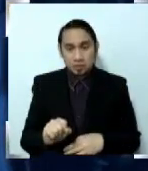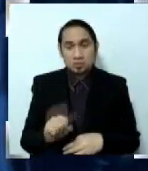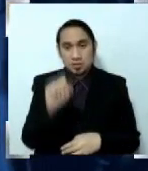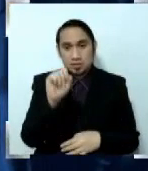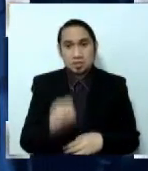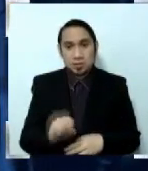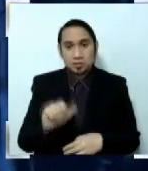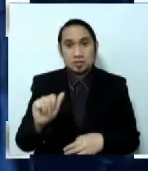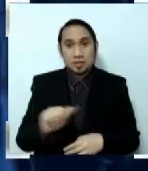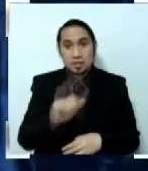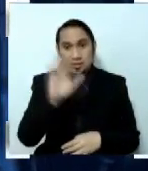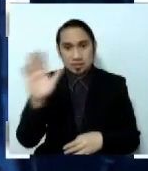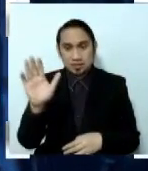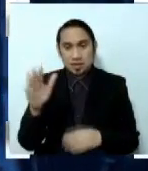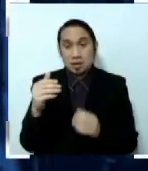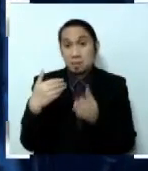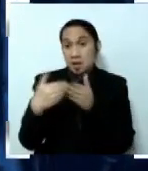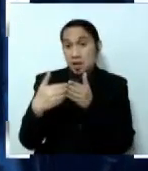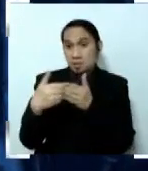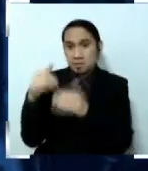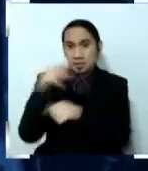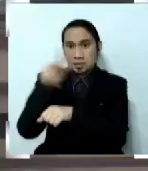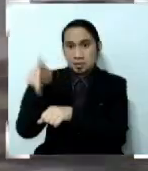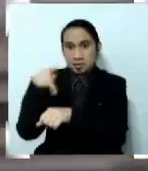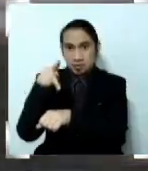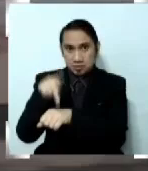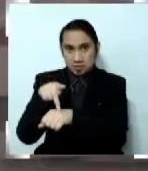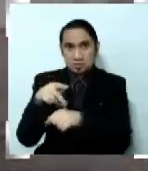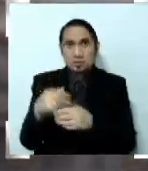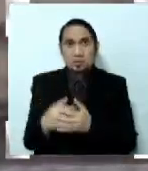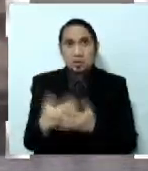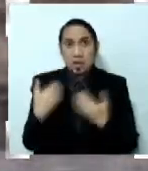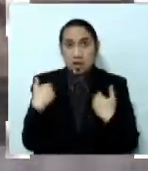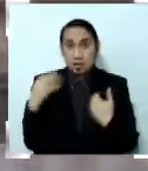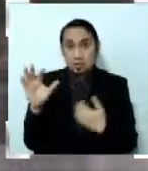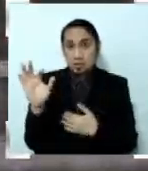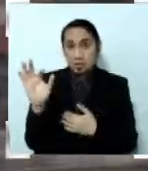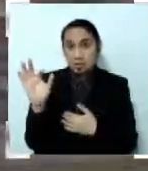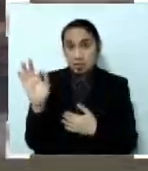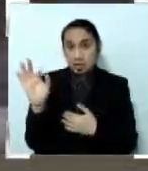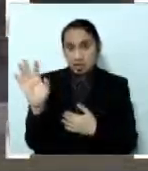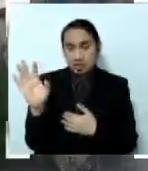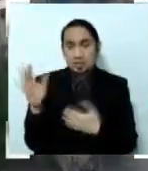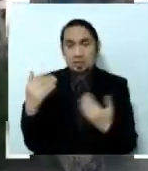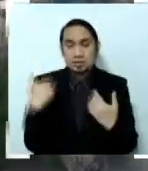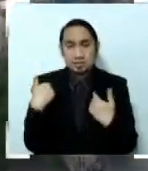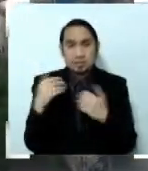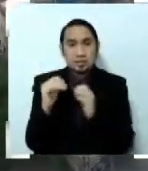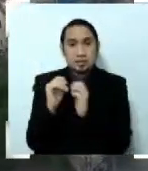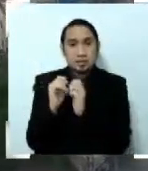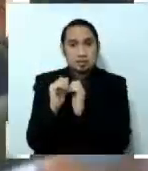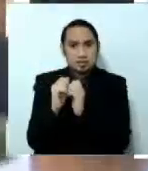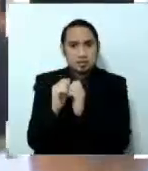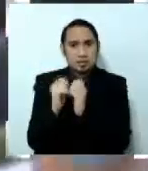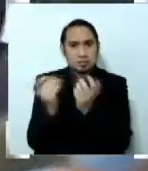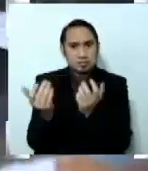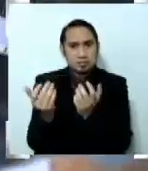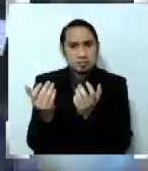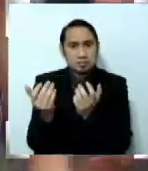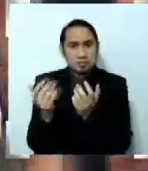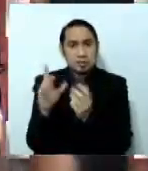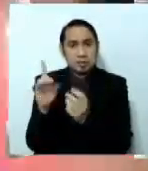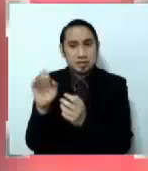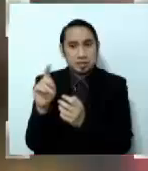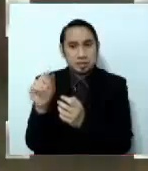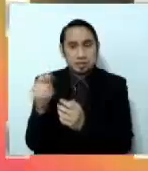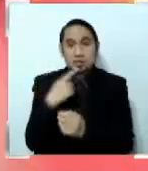Pilipinas kung saan nananatiling 19 kaso ng Delta variant na pawang galing sa ibang bansa. Sabi ng Department of Health o DOH,